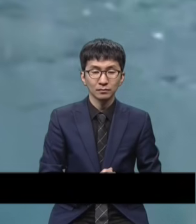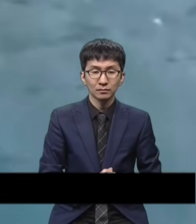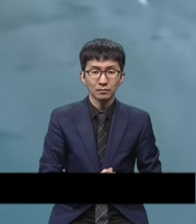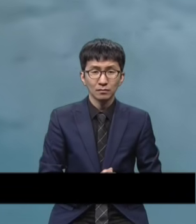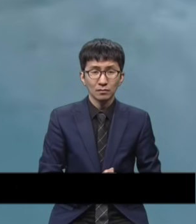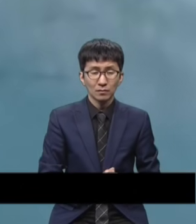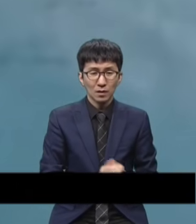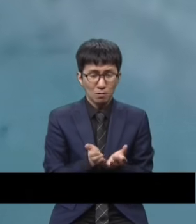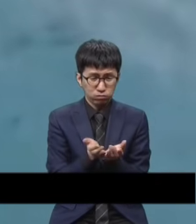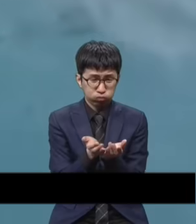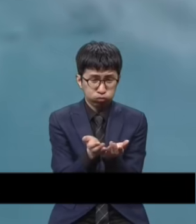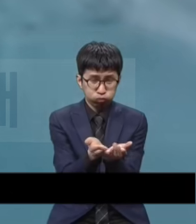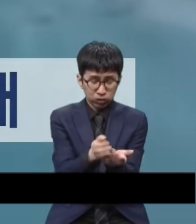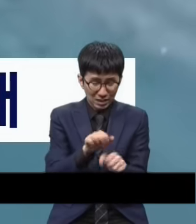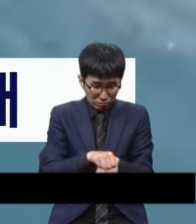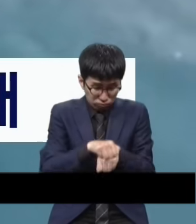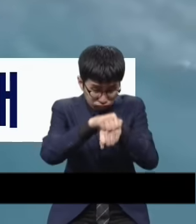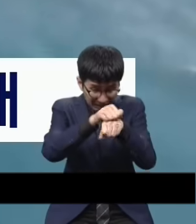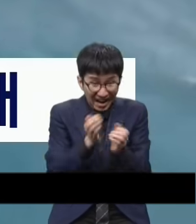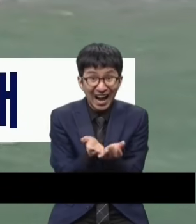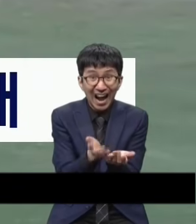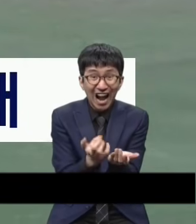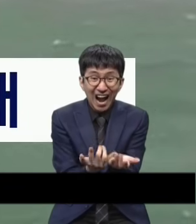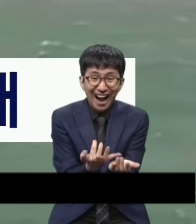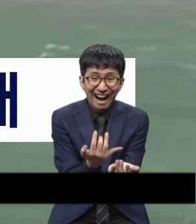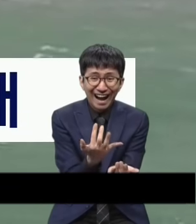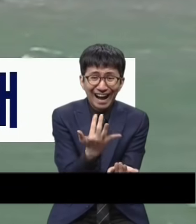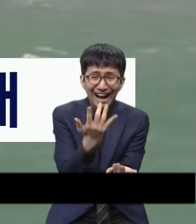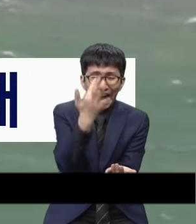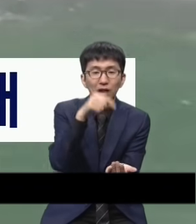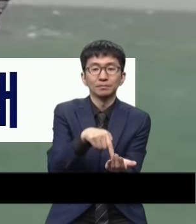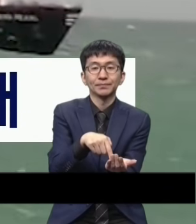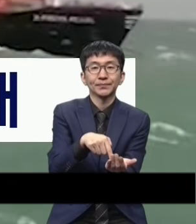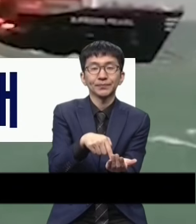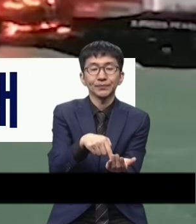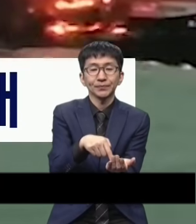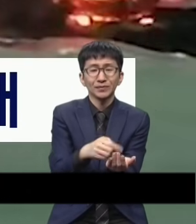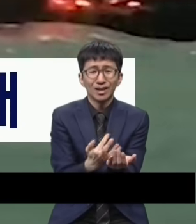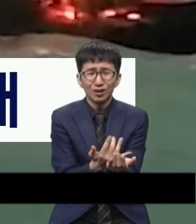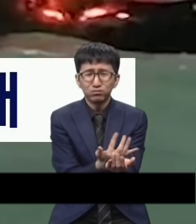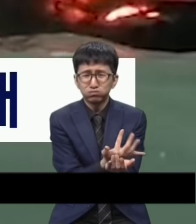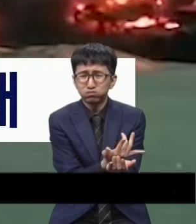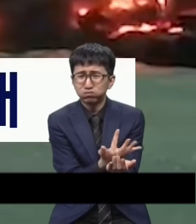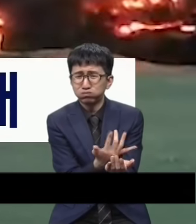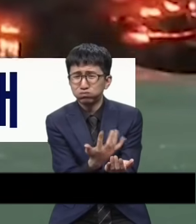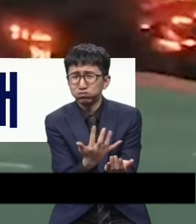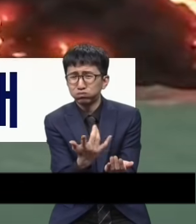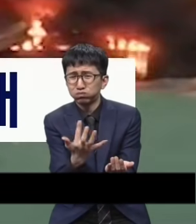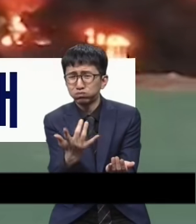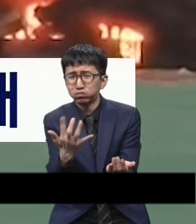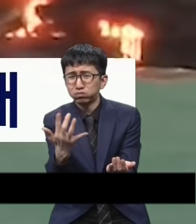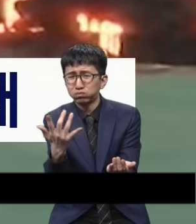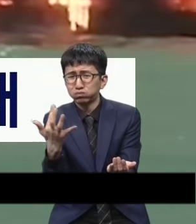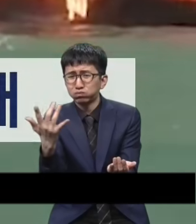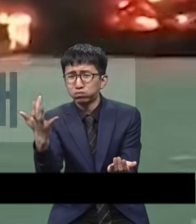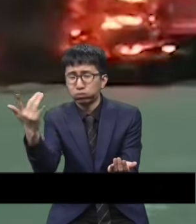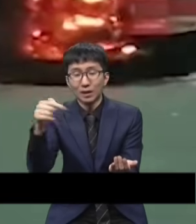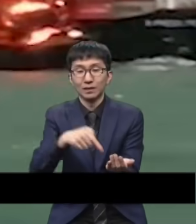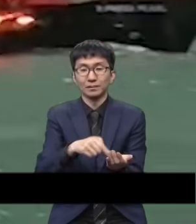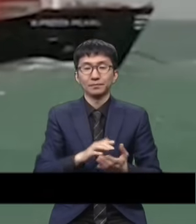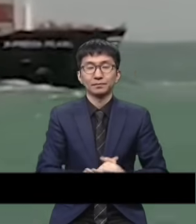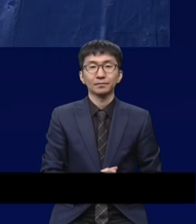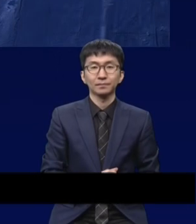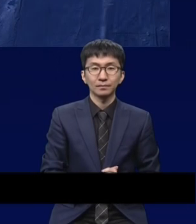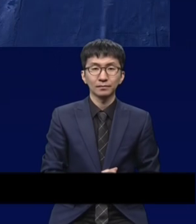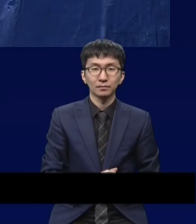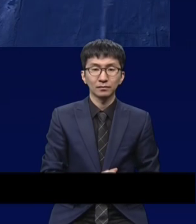대형 컨테이너선에서 시뻘건 불길이 치솟습니다. 불길은 걷잡을 수 없을 정도로 배 전체를